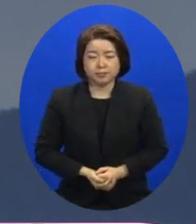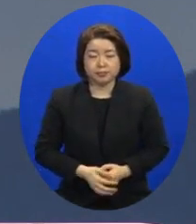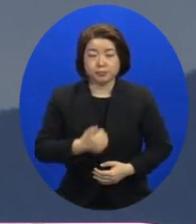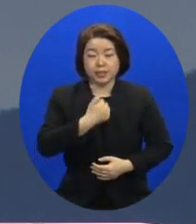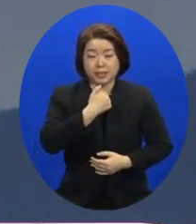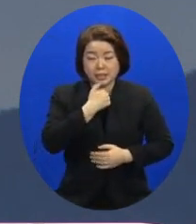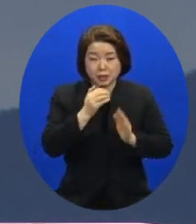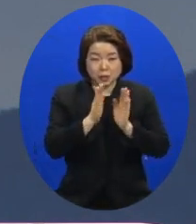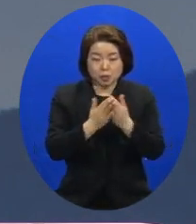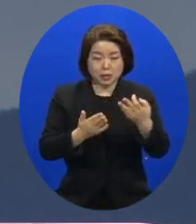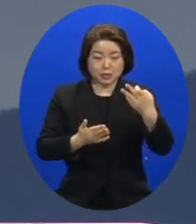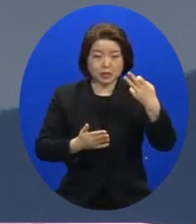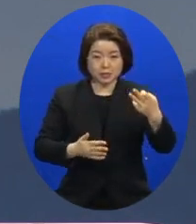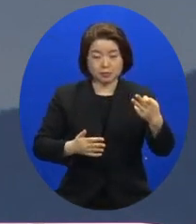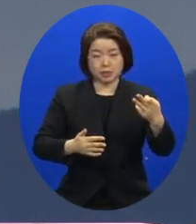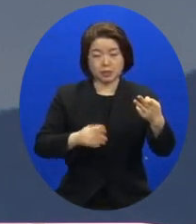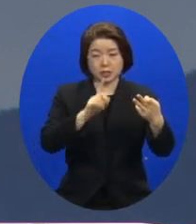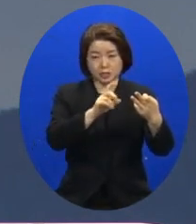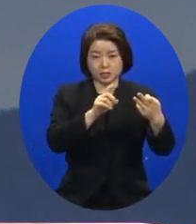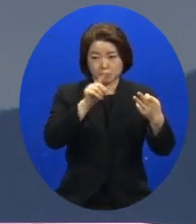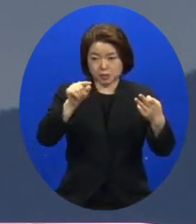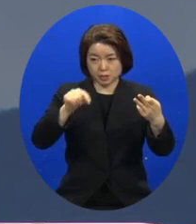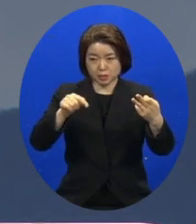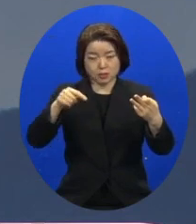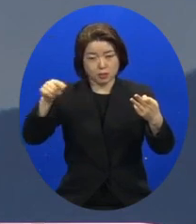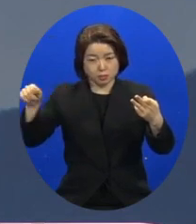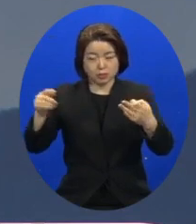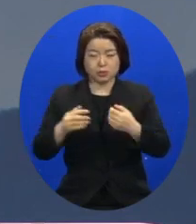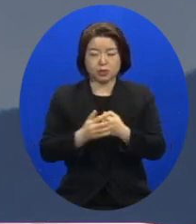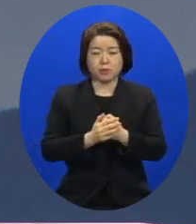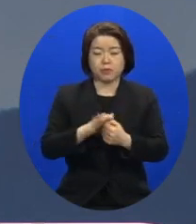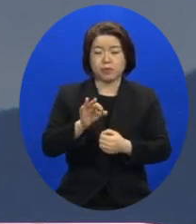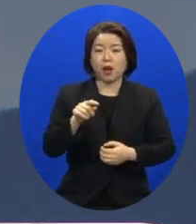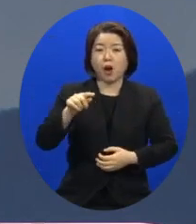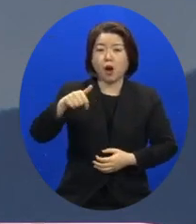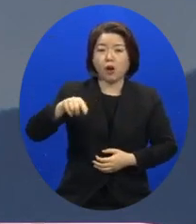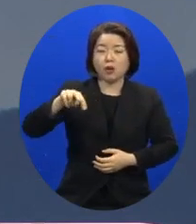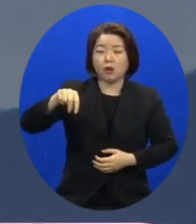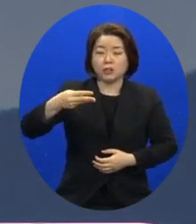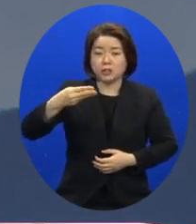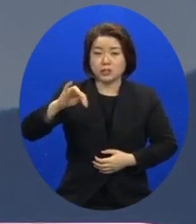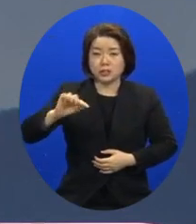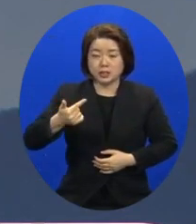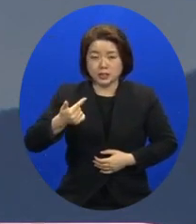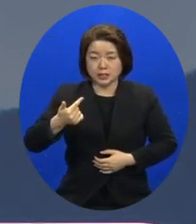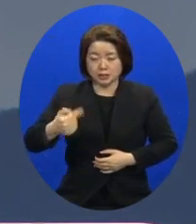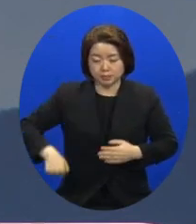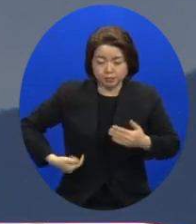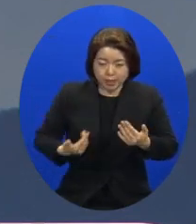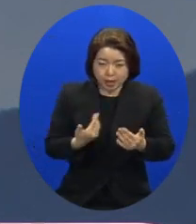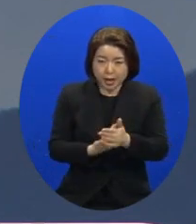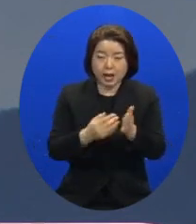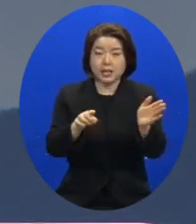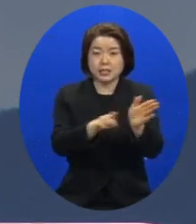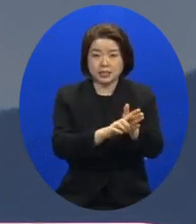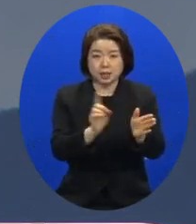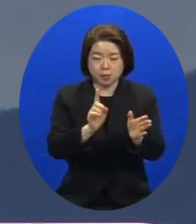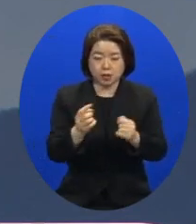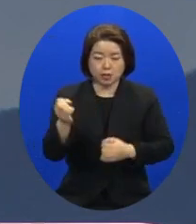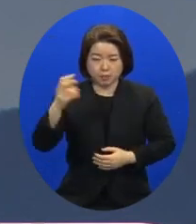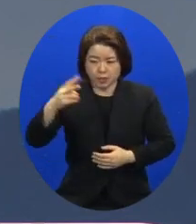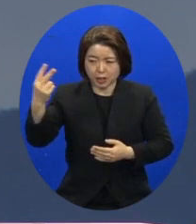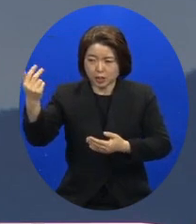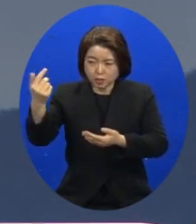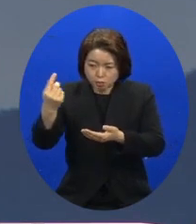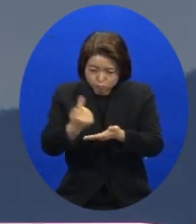로마서 13장 11절부터 어거스틴이 회심하게 된 성경입니다. 도대체 재림신앙은 어떤